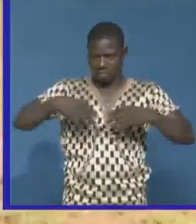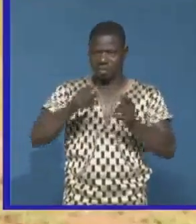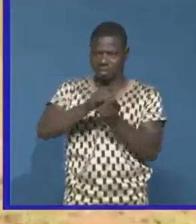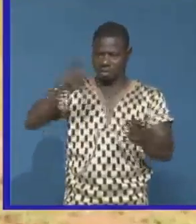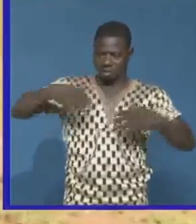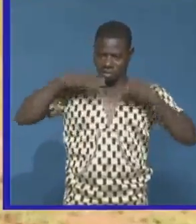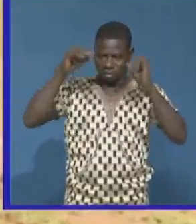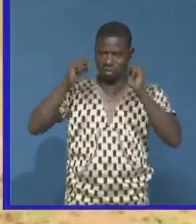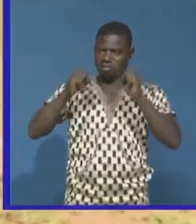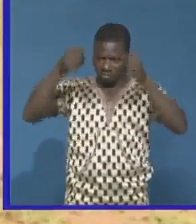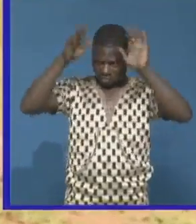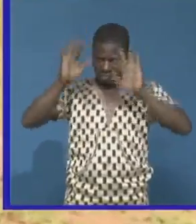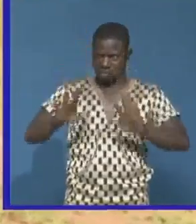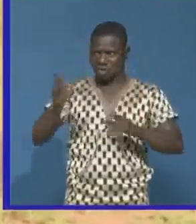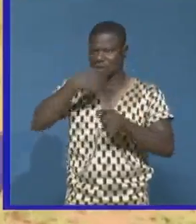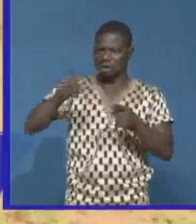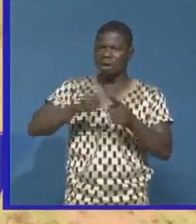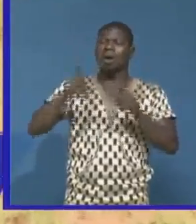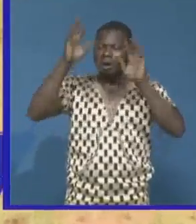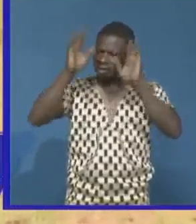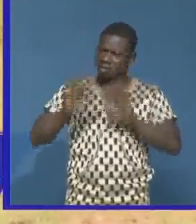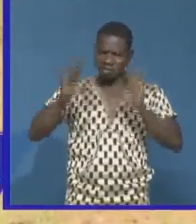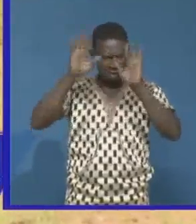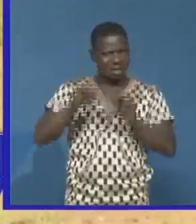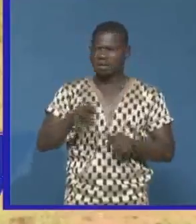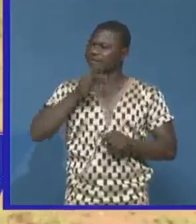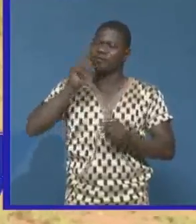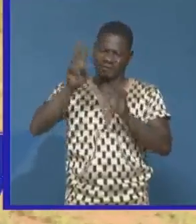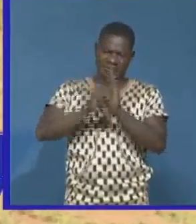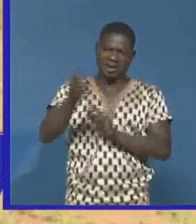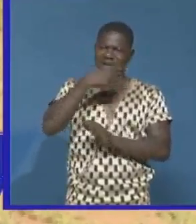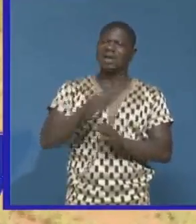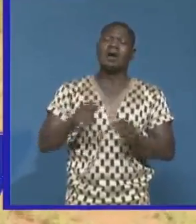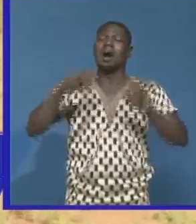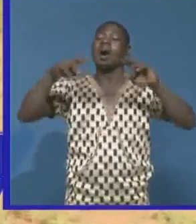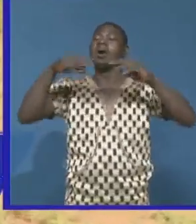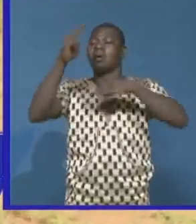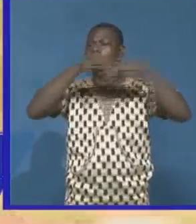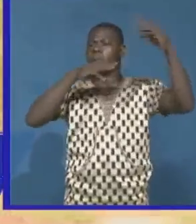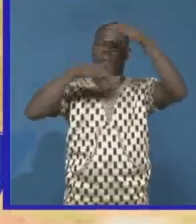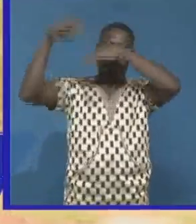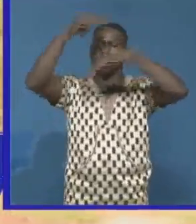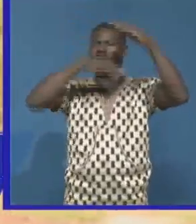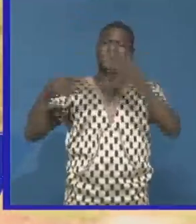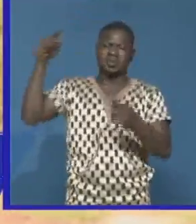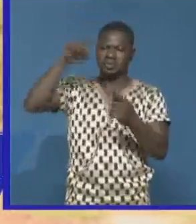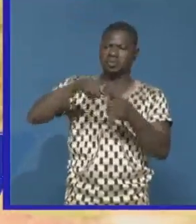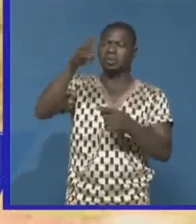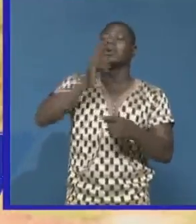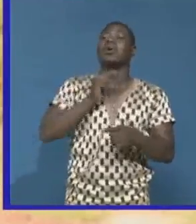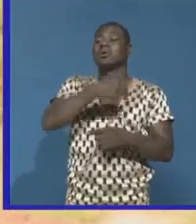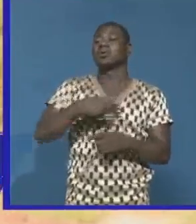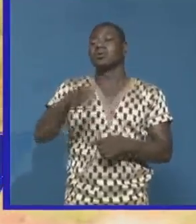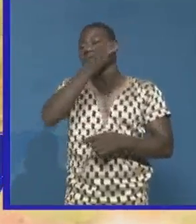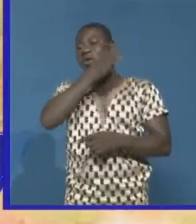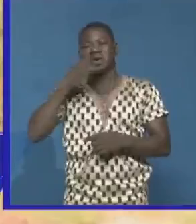comme ça, vraiment dit, ça monte jusqu'à à nos champs. Bon,